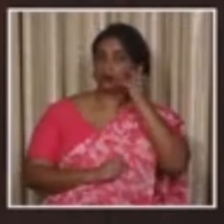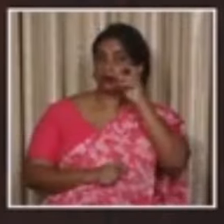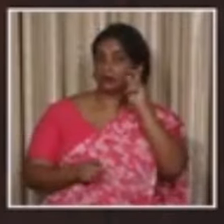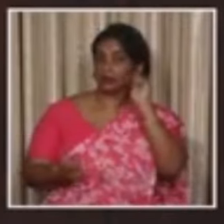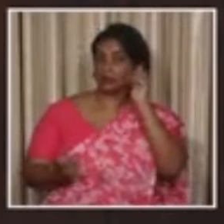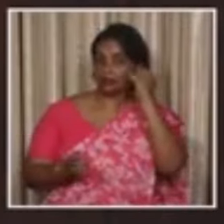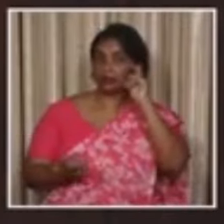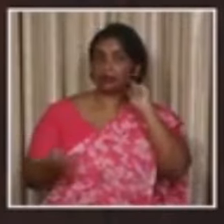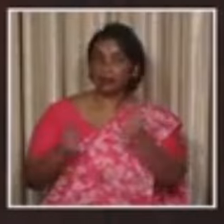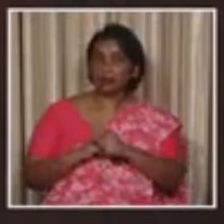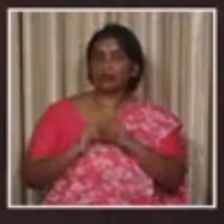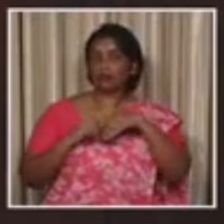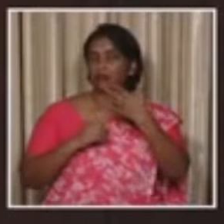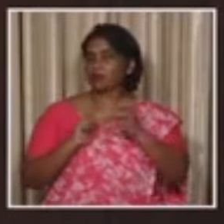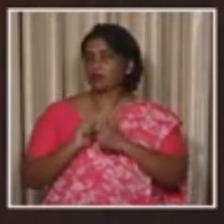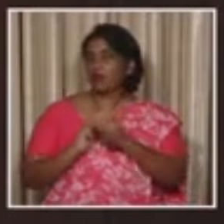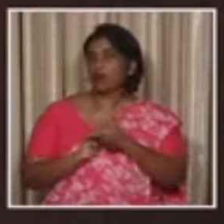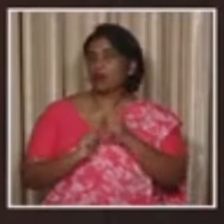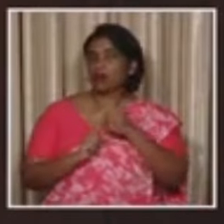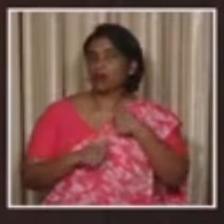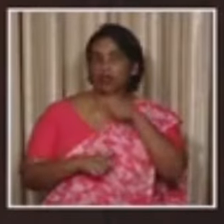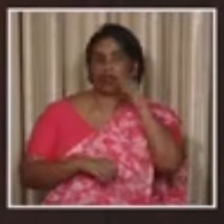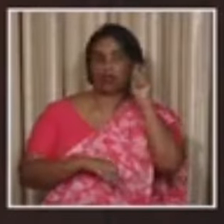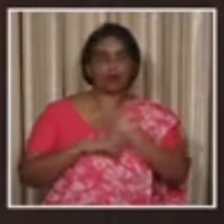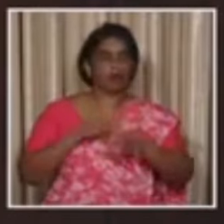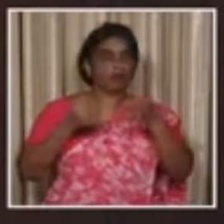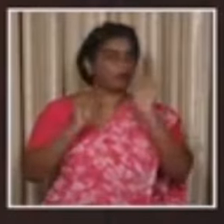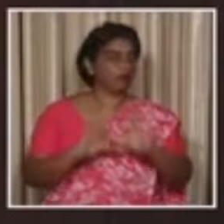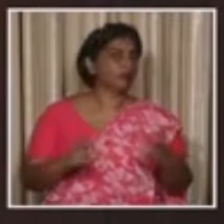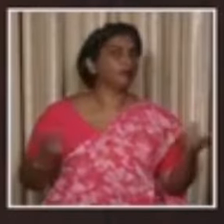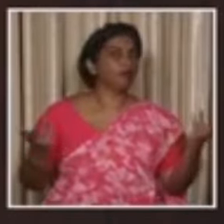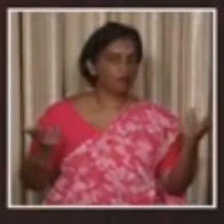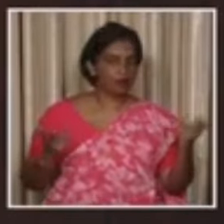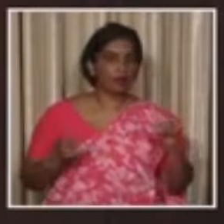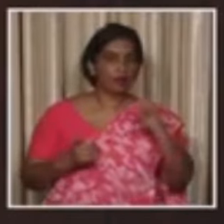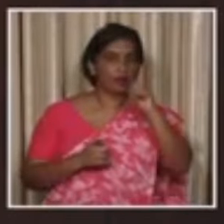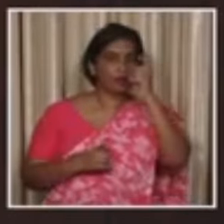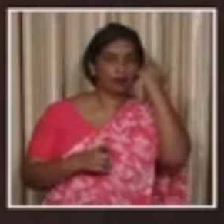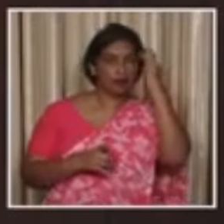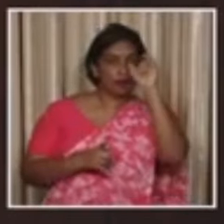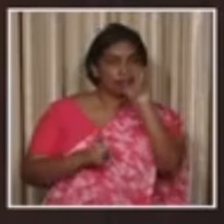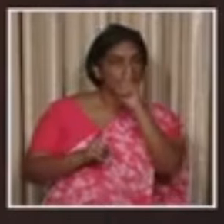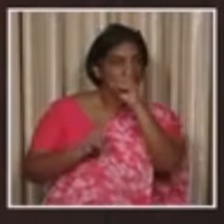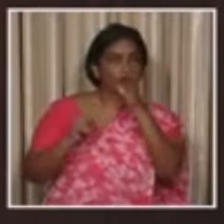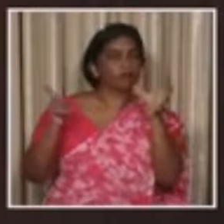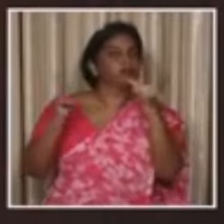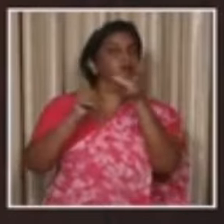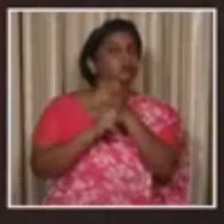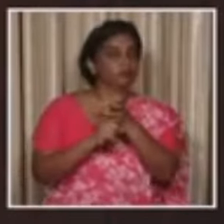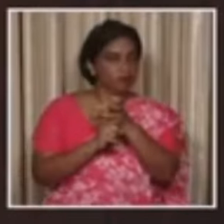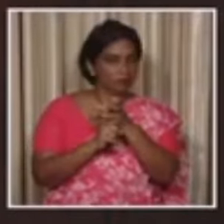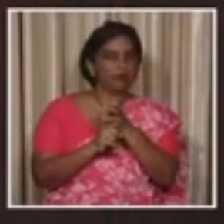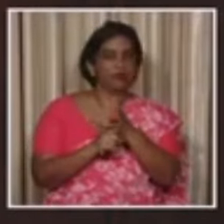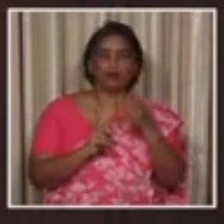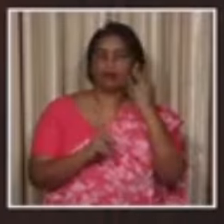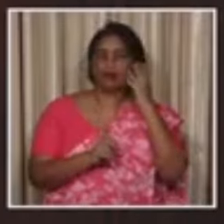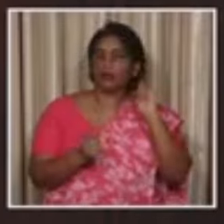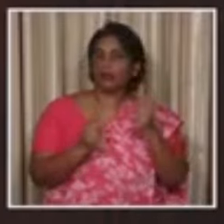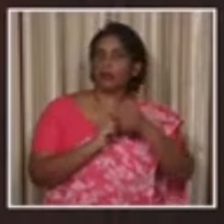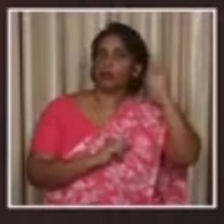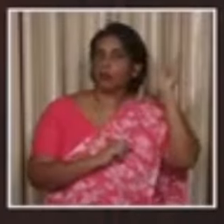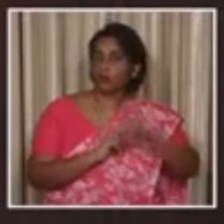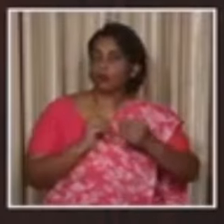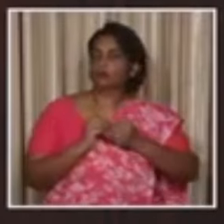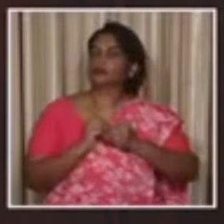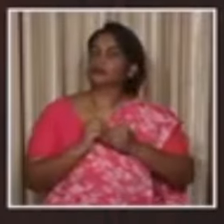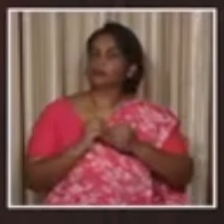ක්‍රිකට් කණ්ඩායමට තත්ත්වෙන ඉරණ මොකද්ද කියන එක අපි තාම සැලසුම් සකස් කරගෙන නැහැ. එක ක්‍රීඩිකාවක් වටා පමණක් නිර්මාණය වෙමින් අපේ ක්‍රීඩාව ජයග්‍රහණය